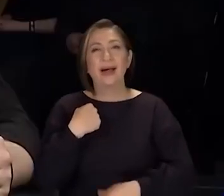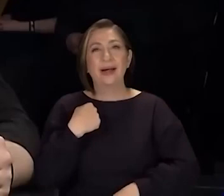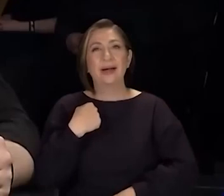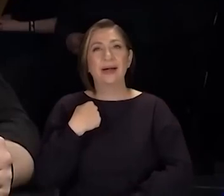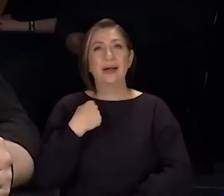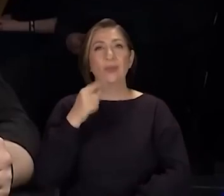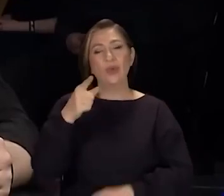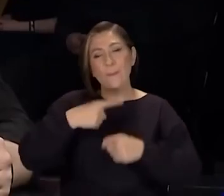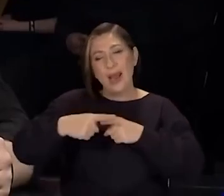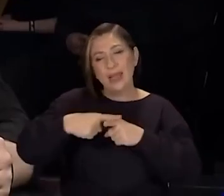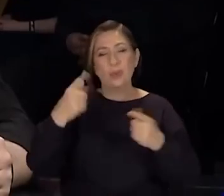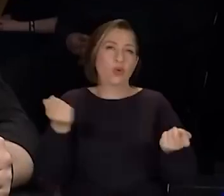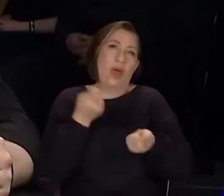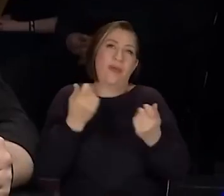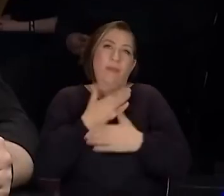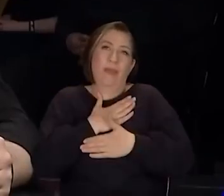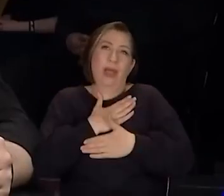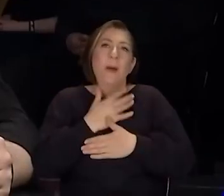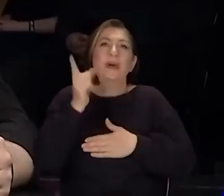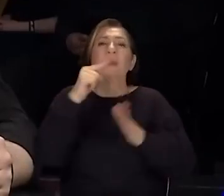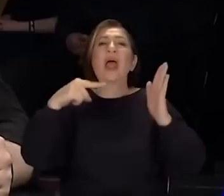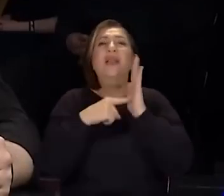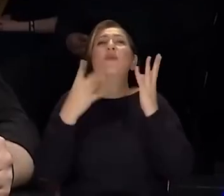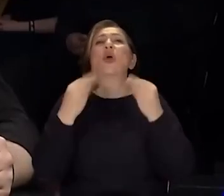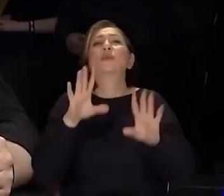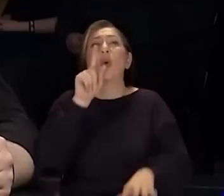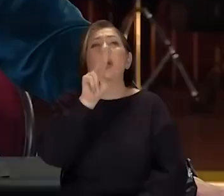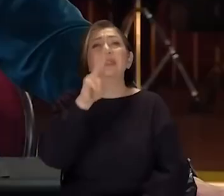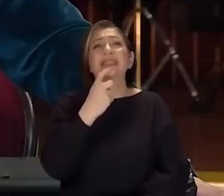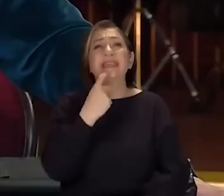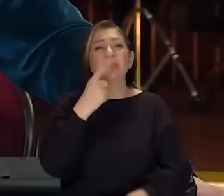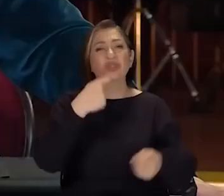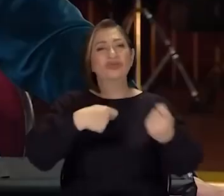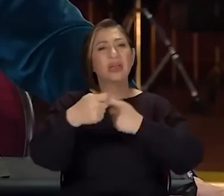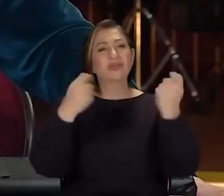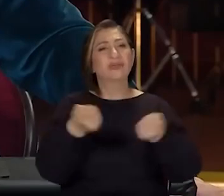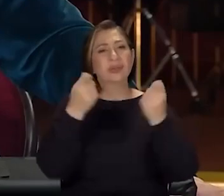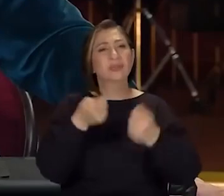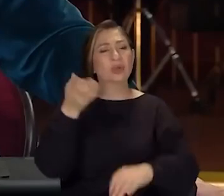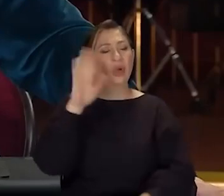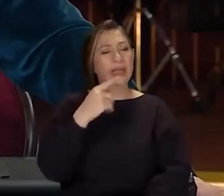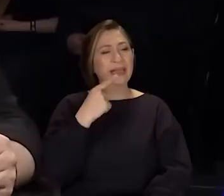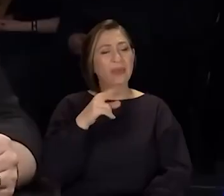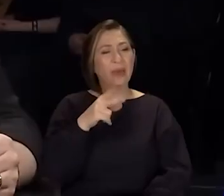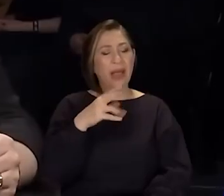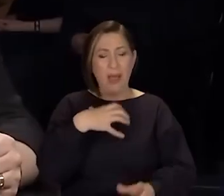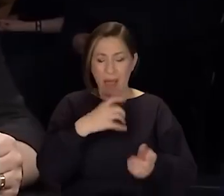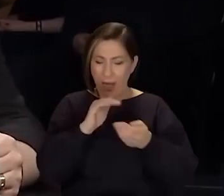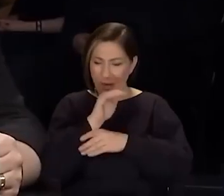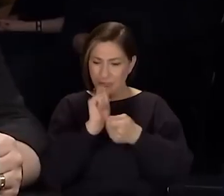da paylaşmak bizim görevimiz. Başka da bir amacımız olamaz. 12 sene bir şirkette çalıştım. Sonra hayat işte dediğim gibi